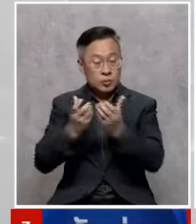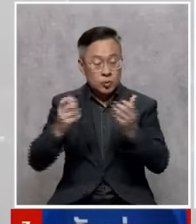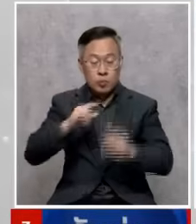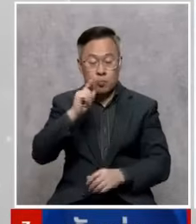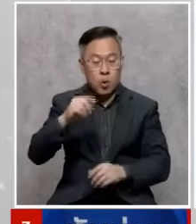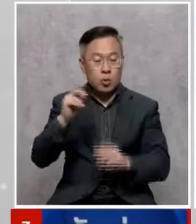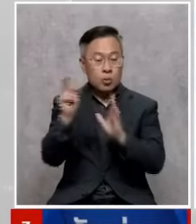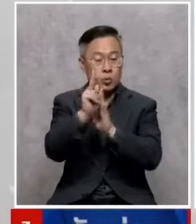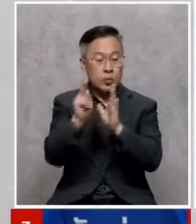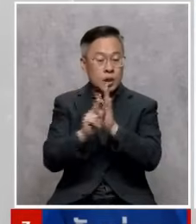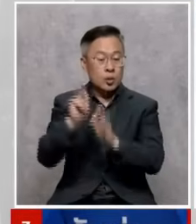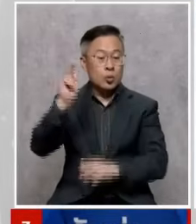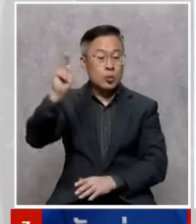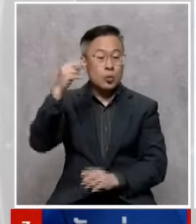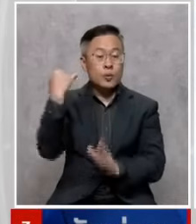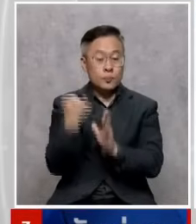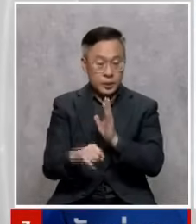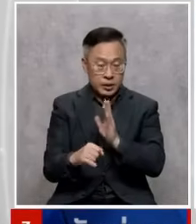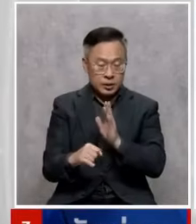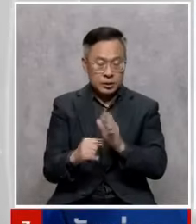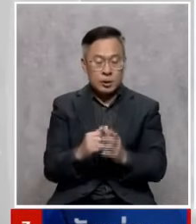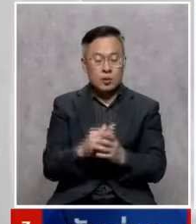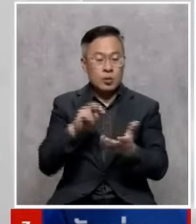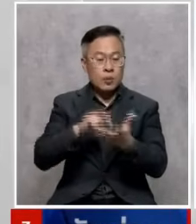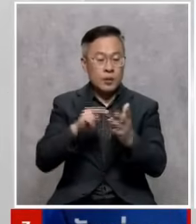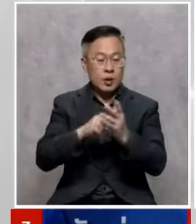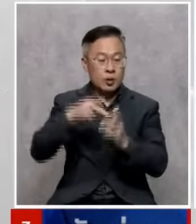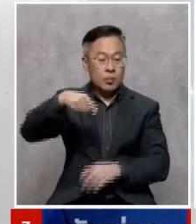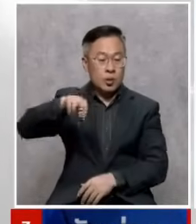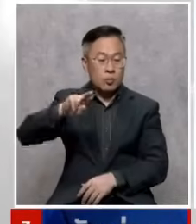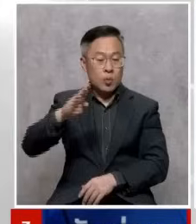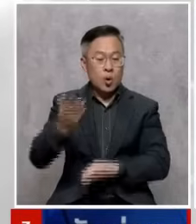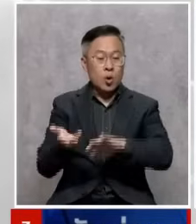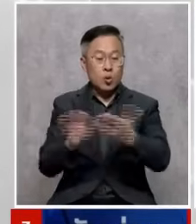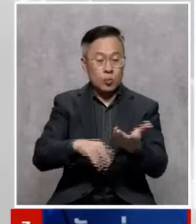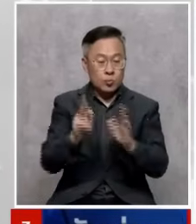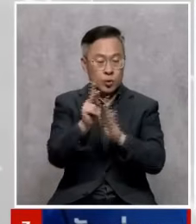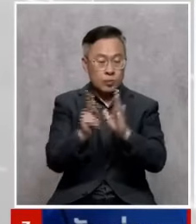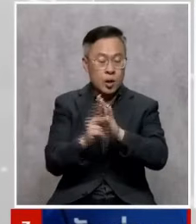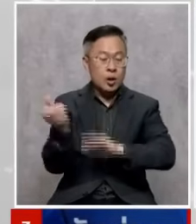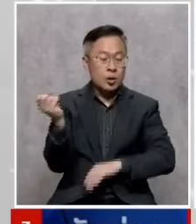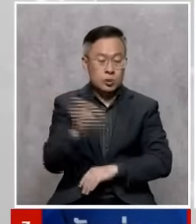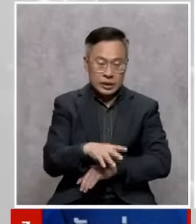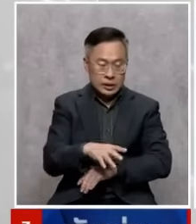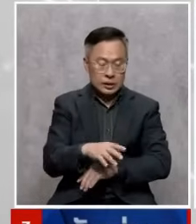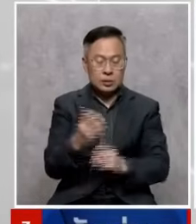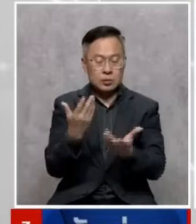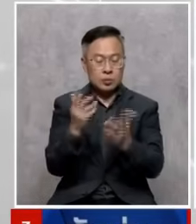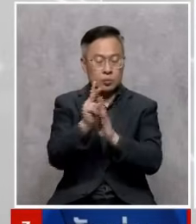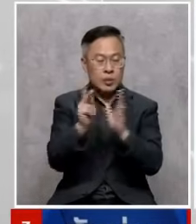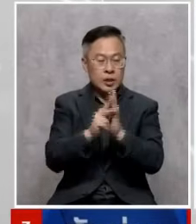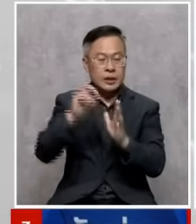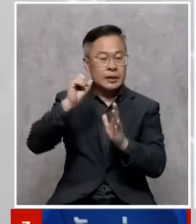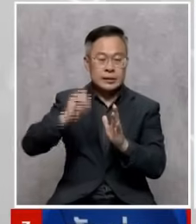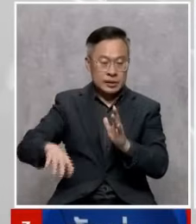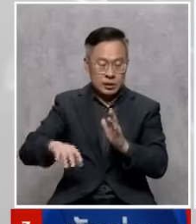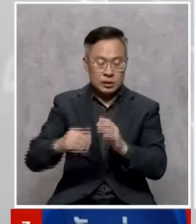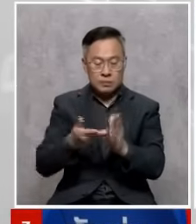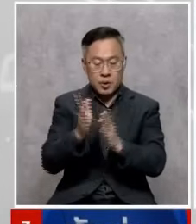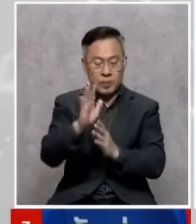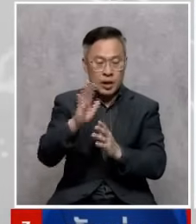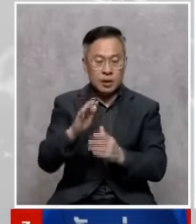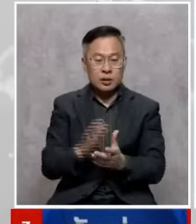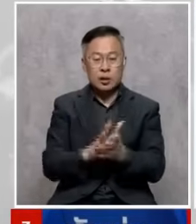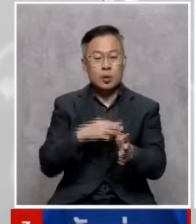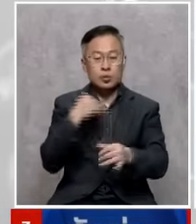คลังก็จะส่งผลให้พรบไม่ผ่านหรือในอีกทางหนึ่งไม่ผ่านตั้งแต่ขั้นสภาผู้แทนราษฎร